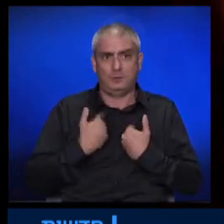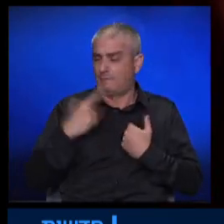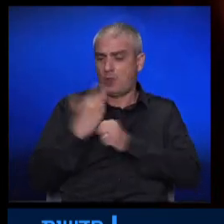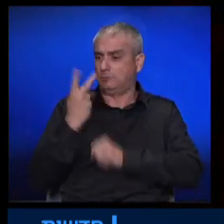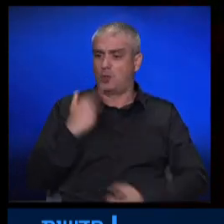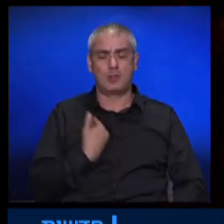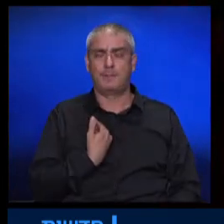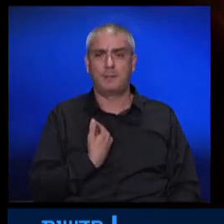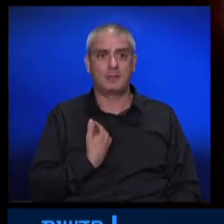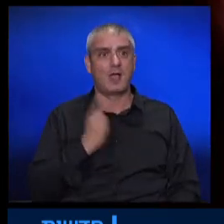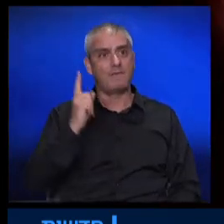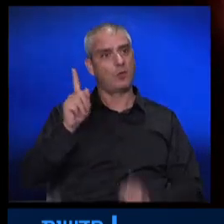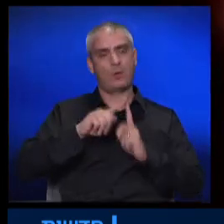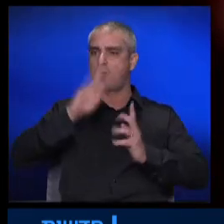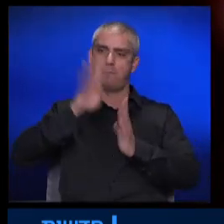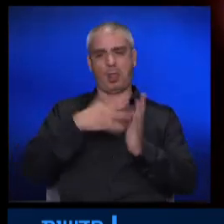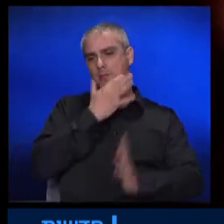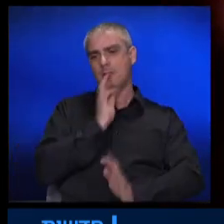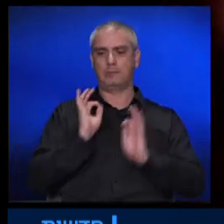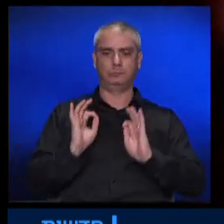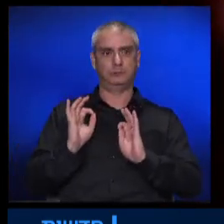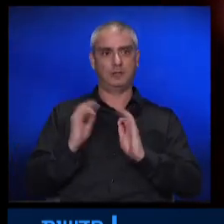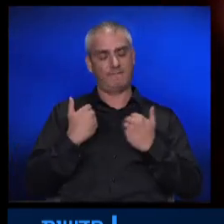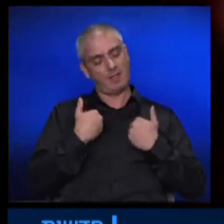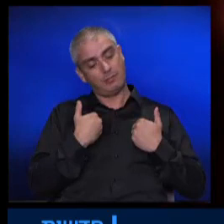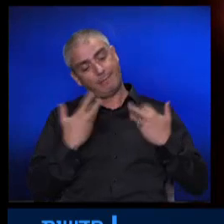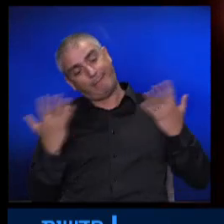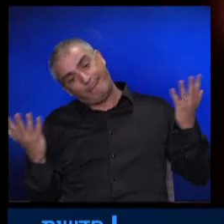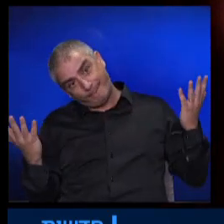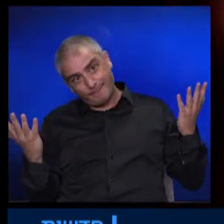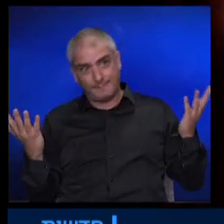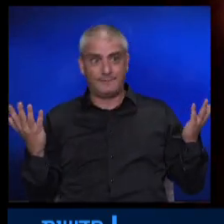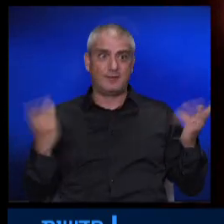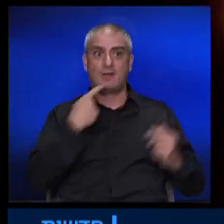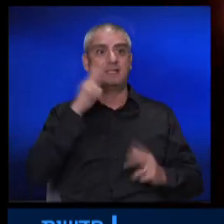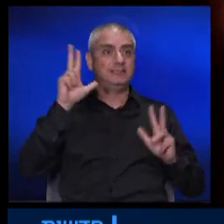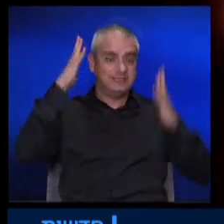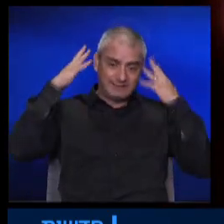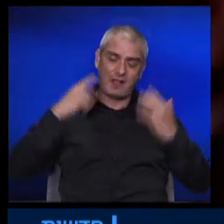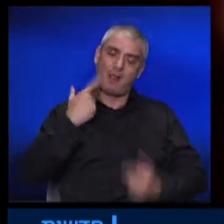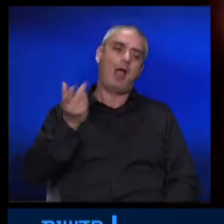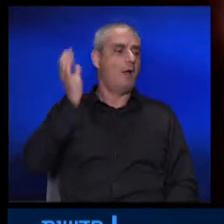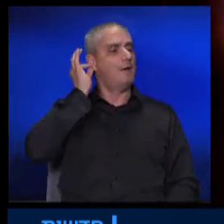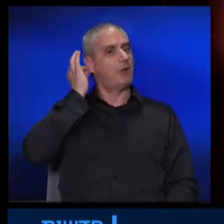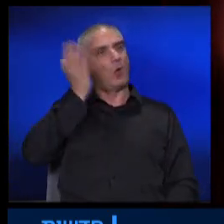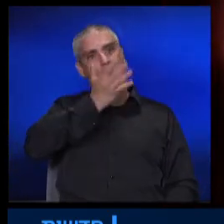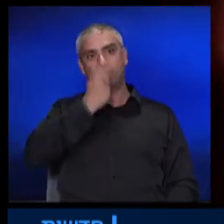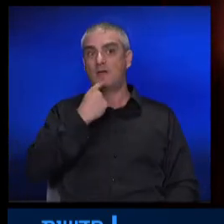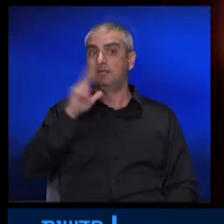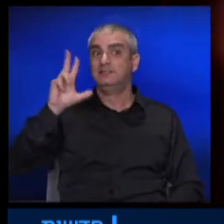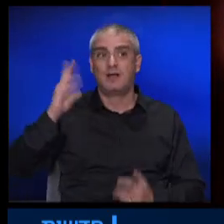הוא כאילו המלחין הרציני, ואני כאילו, אתה יודע, כשאתה אומר צביקה פיק, אז אומרים בחורות. כשאתה אומר צביקה פיק, אז אתה